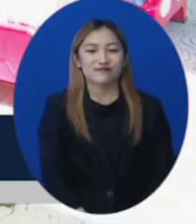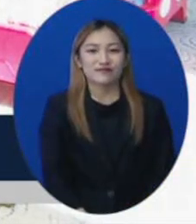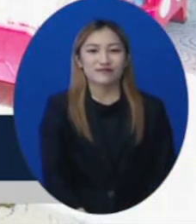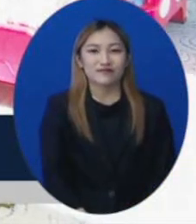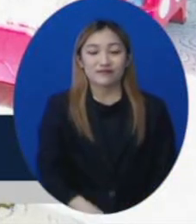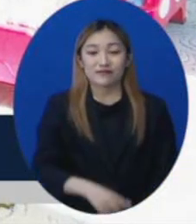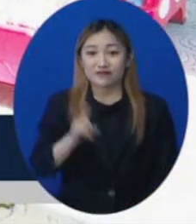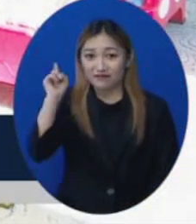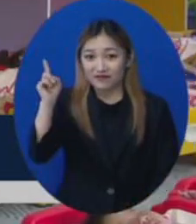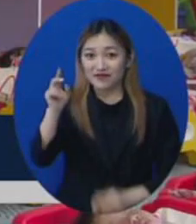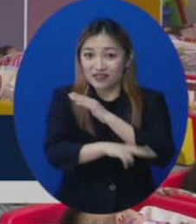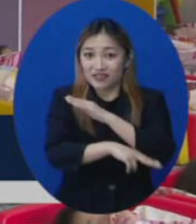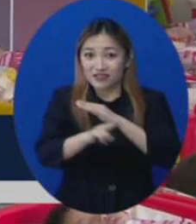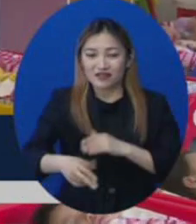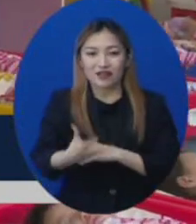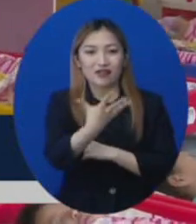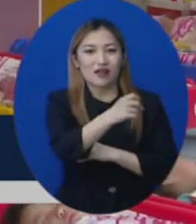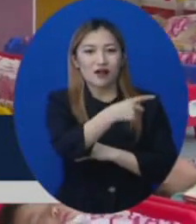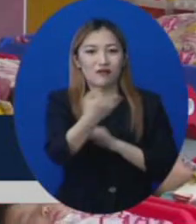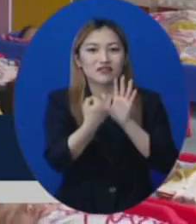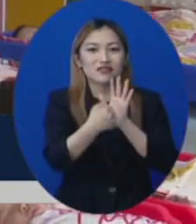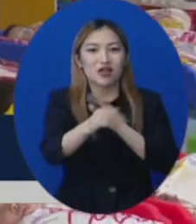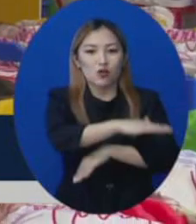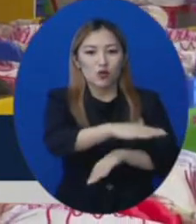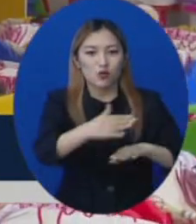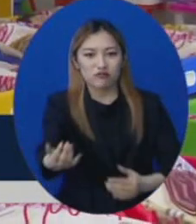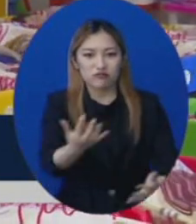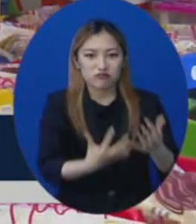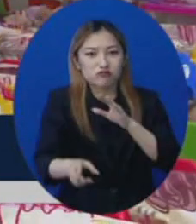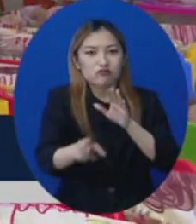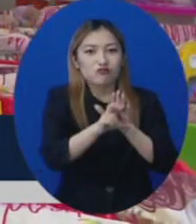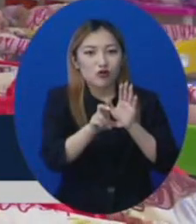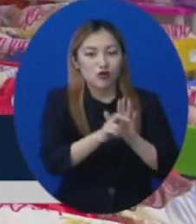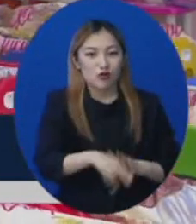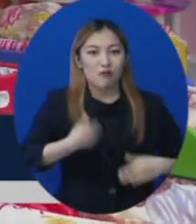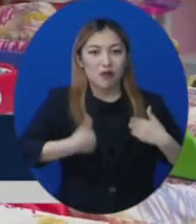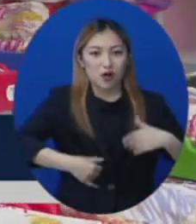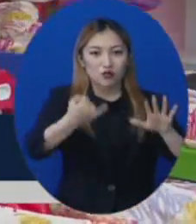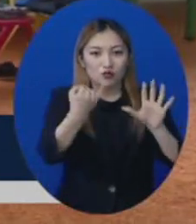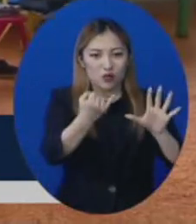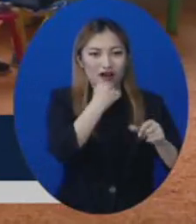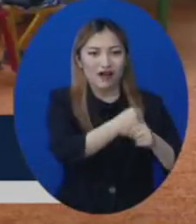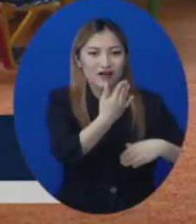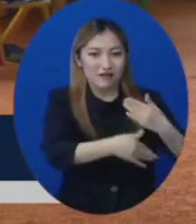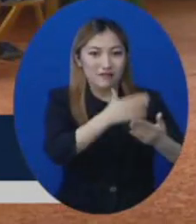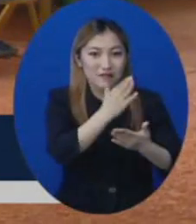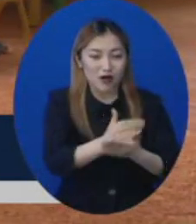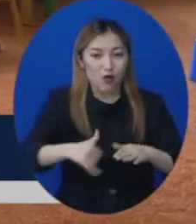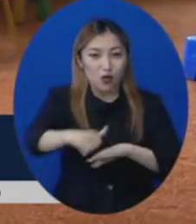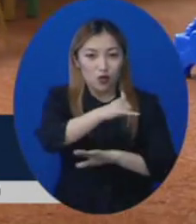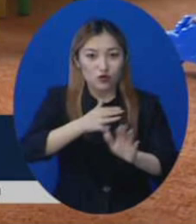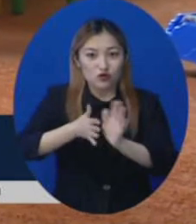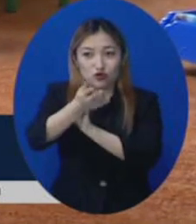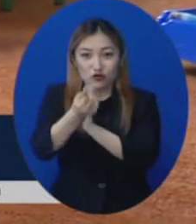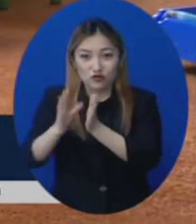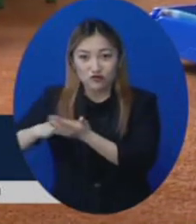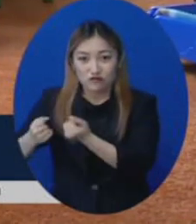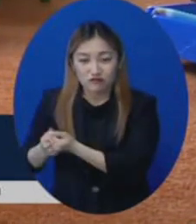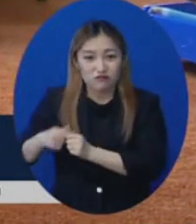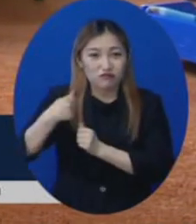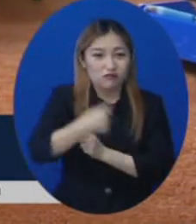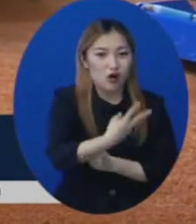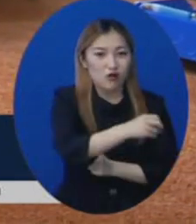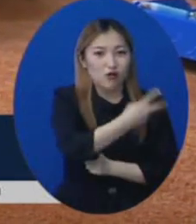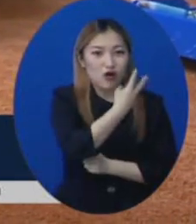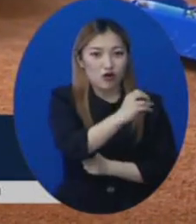Бяцхан доктор цэцэрлэгийн 50-60 хүүхдийн багтаамжтай бүгд 6 багт үйл ажиллагаа явуулж байна. Цэцэрлэгийг улсын төсвийн хөрөнгө оруулалтаар 2022 оны 9-р